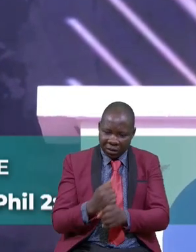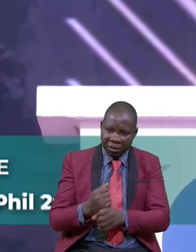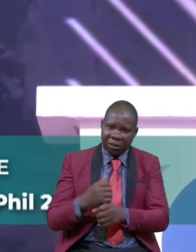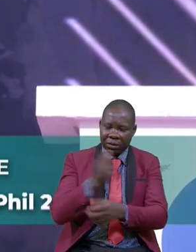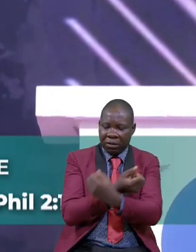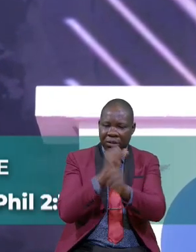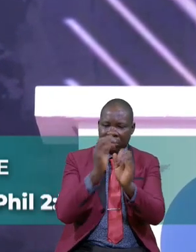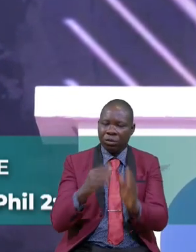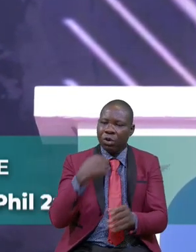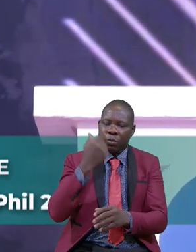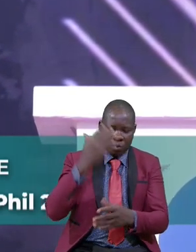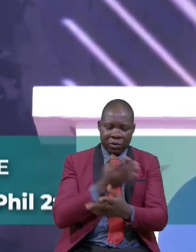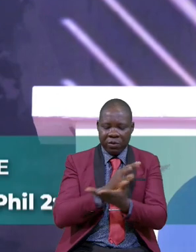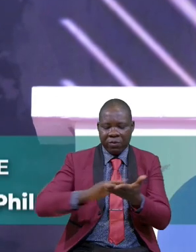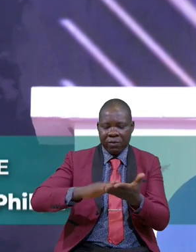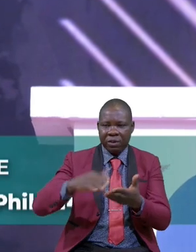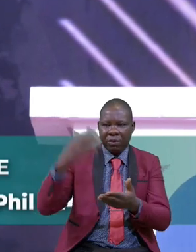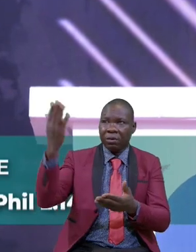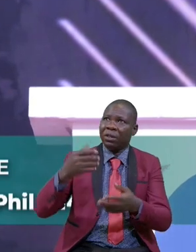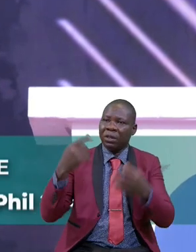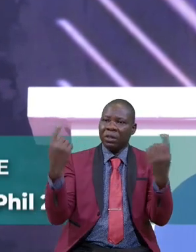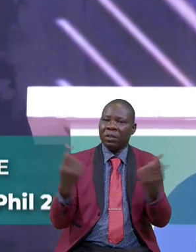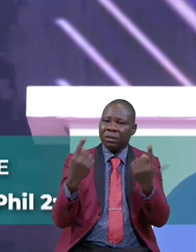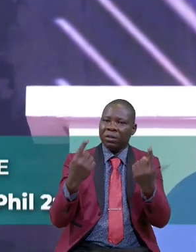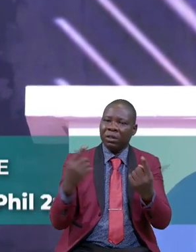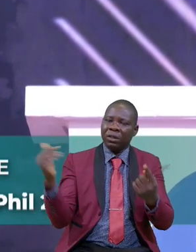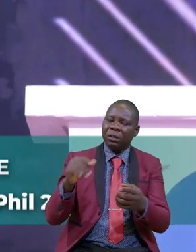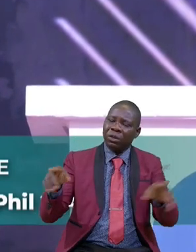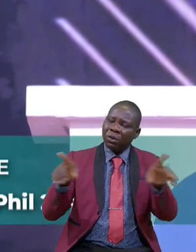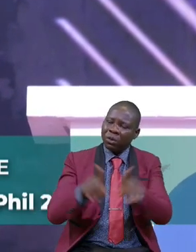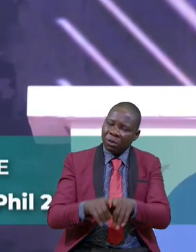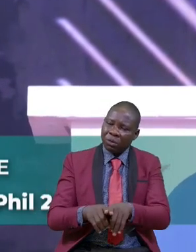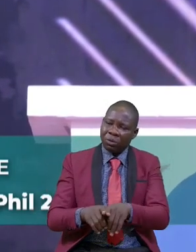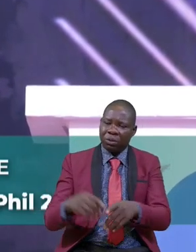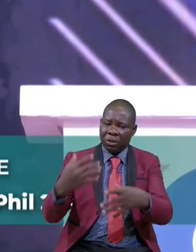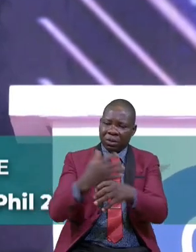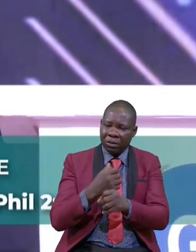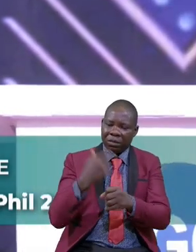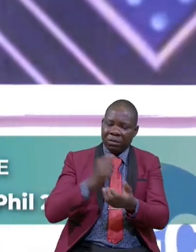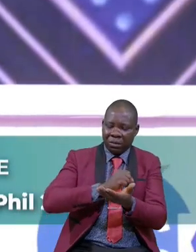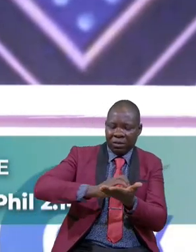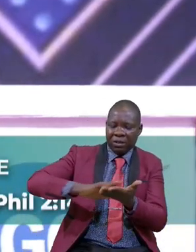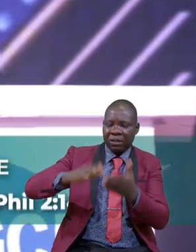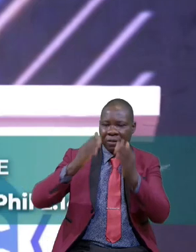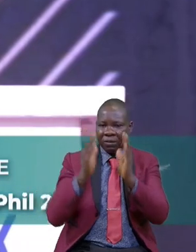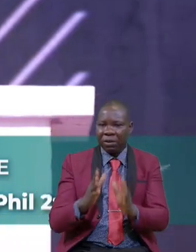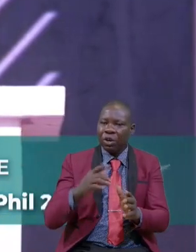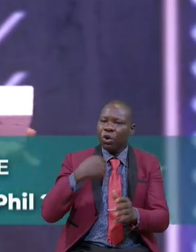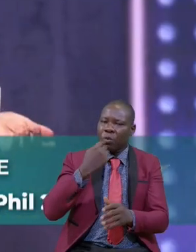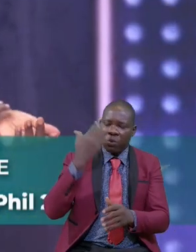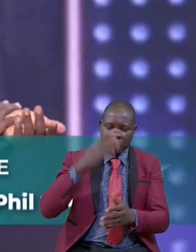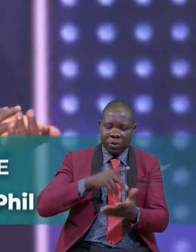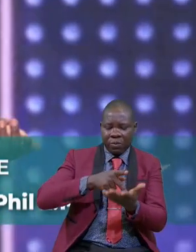péché. Ils reçoivent également un sanctificateur qui va purifier soul. Leur also âme. Ils reçoivent également